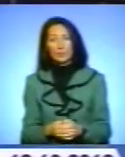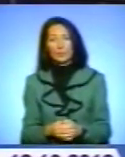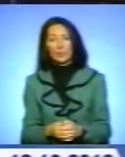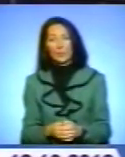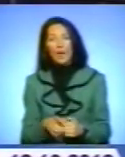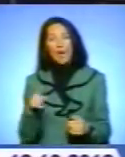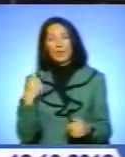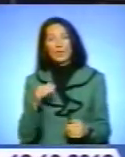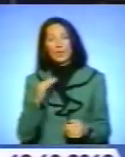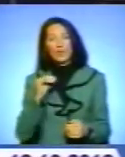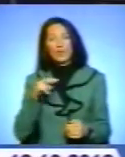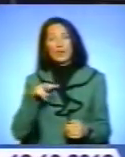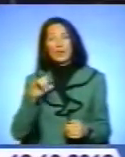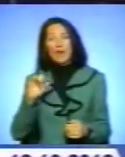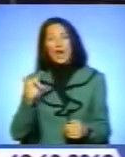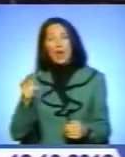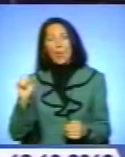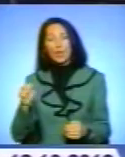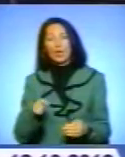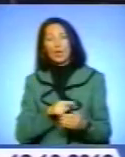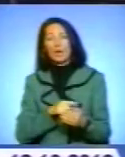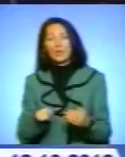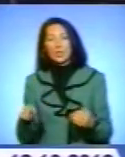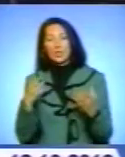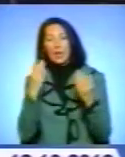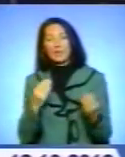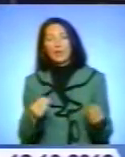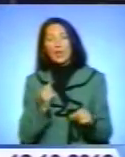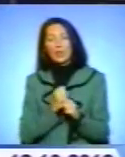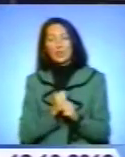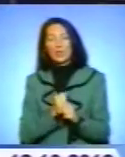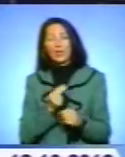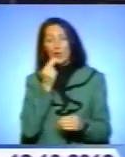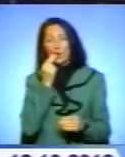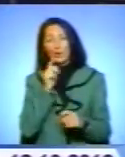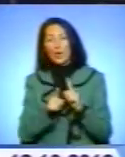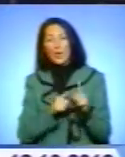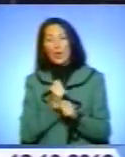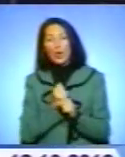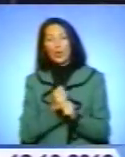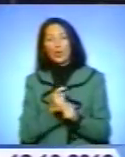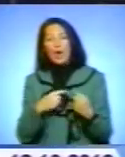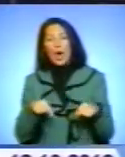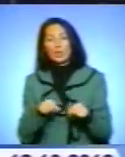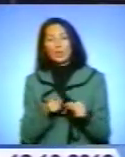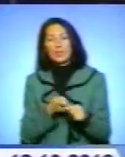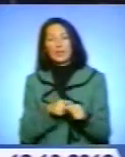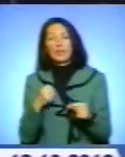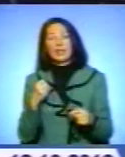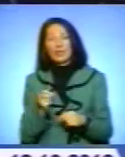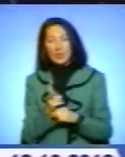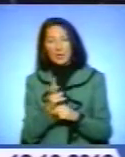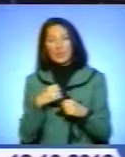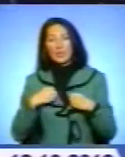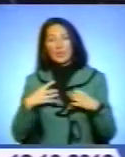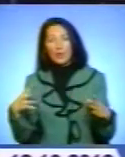В обласній філармонії відзначили День працівників харчової і переробної галузі. Це 12-те святкування